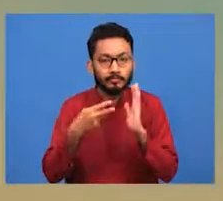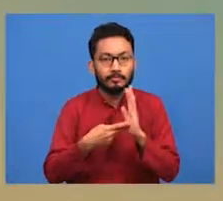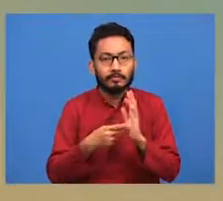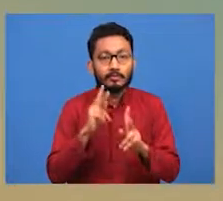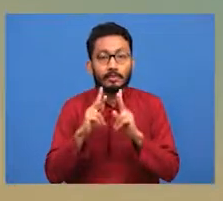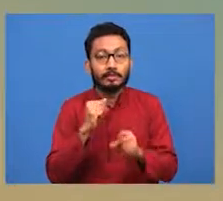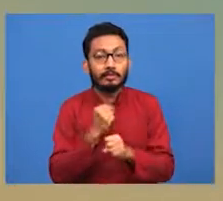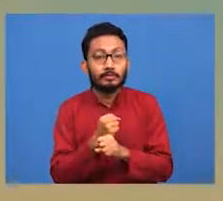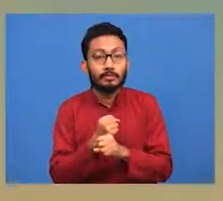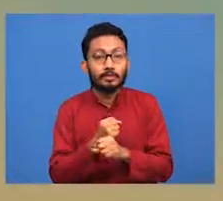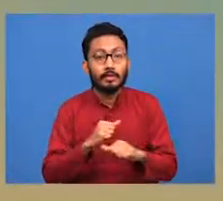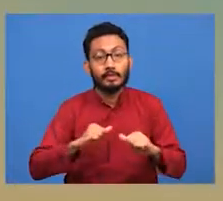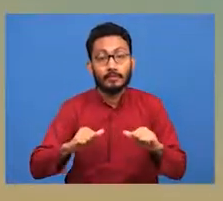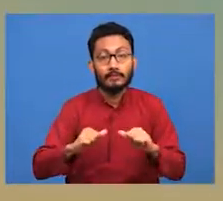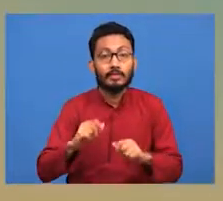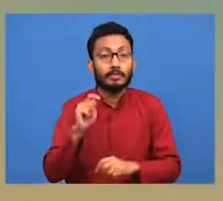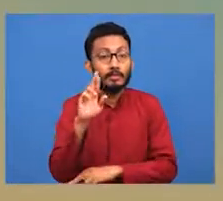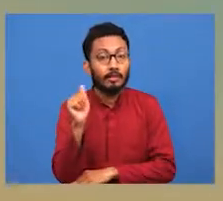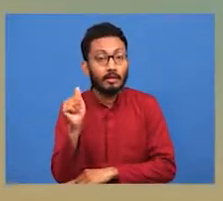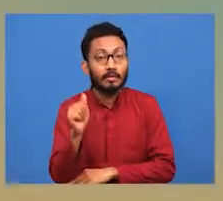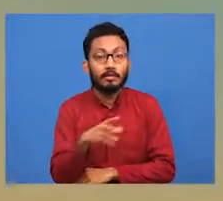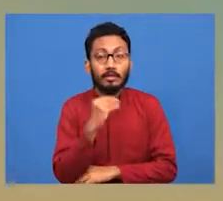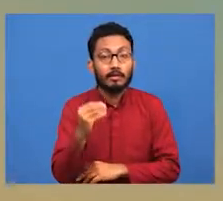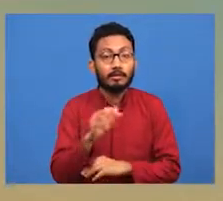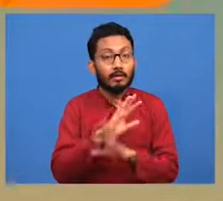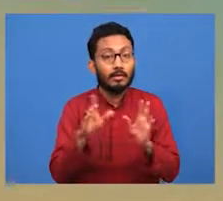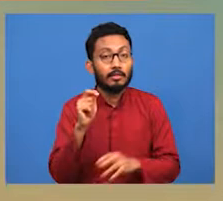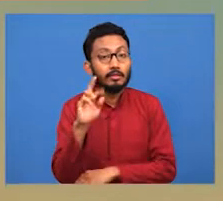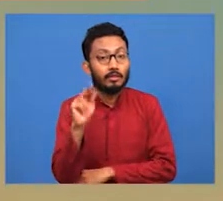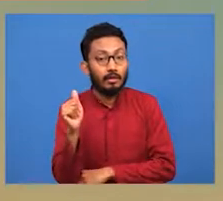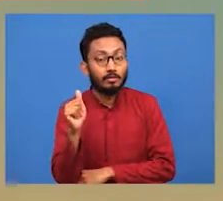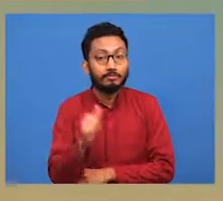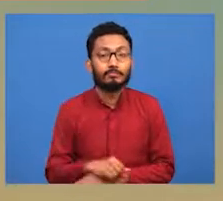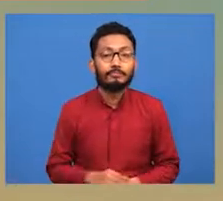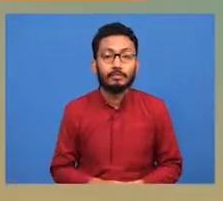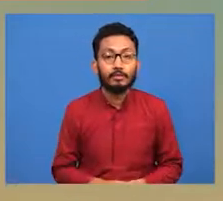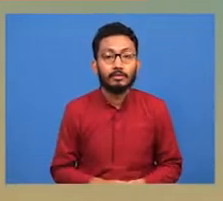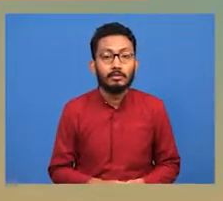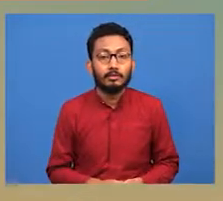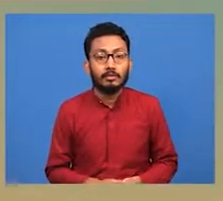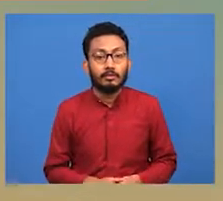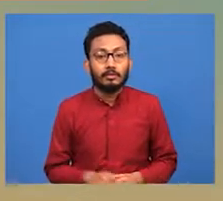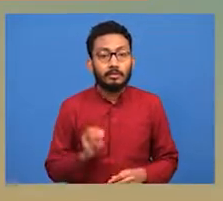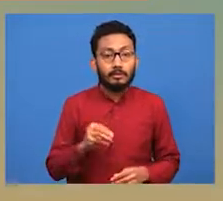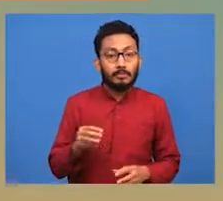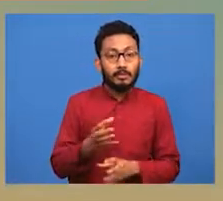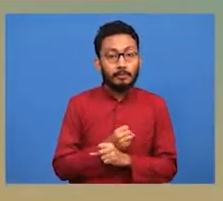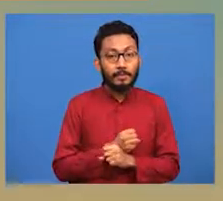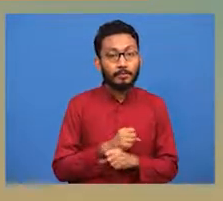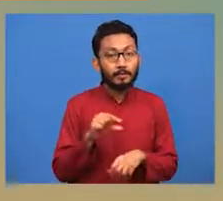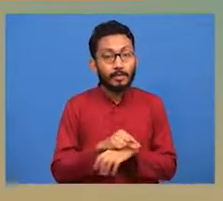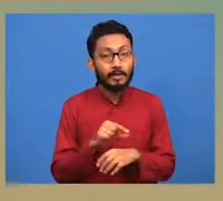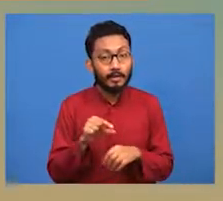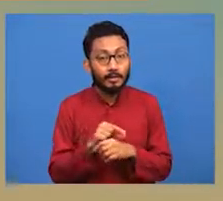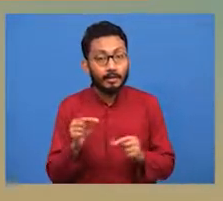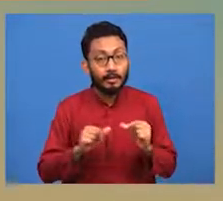tak transitif. Kedua, murid dapat membina ayat menggunakan kata kerja aktif transitif dan